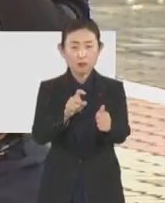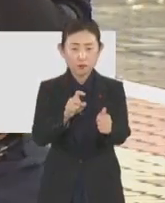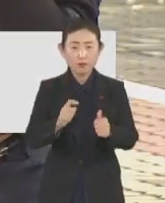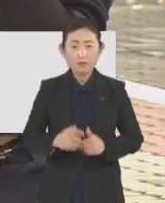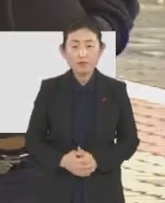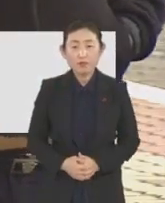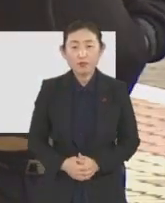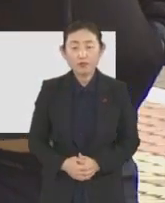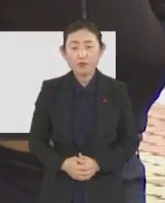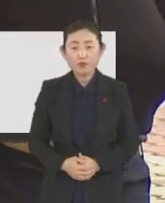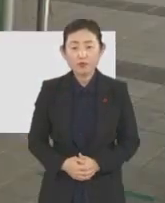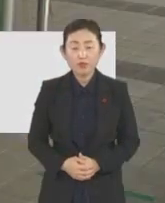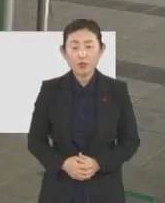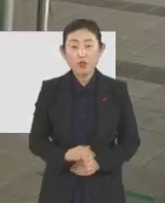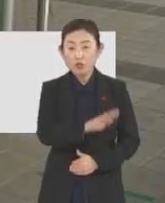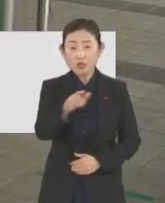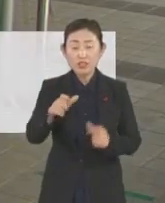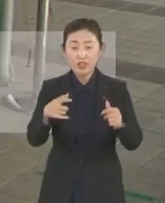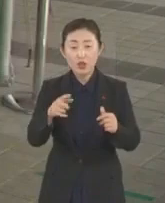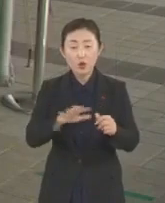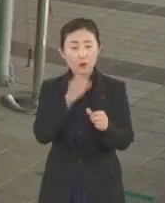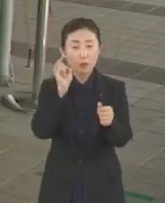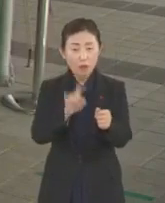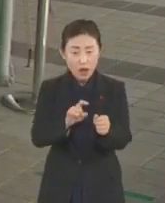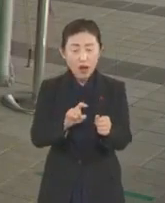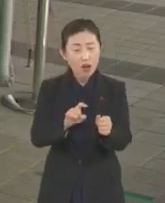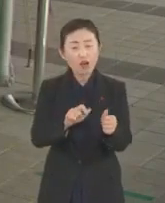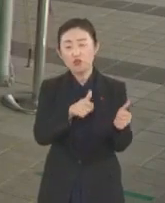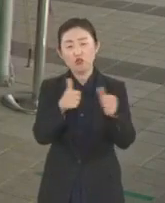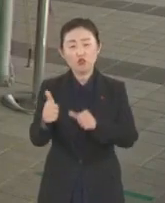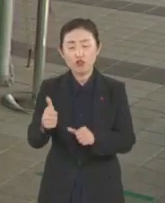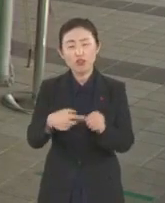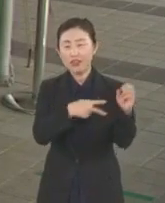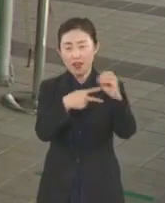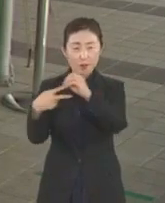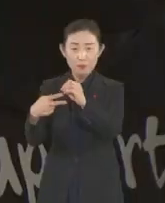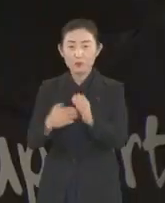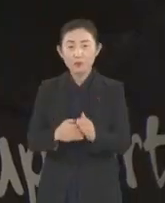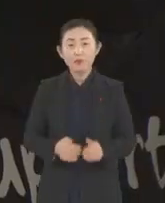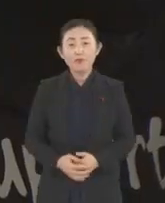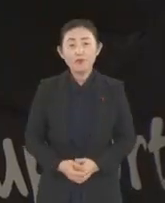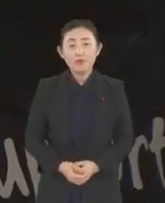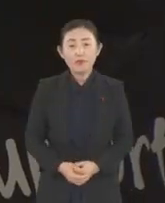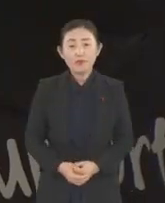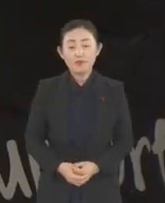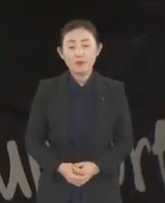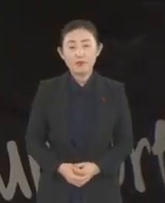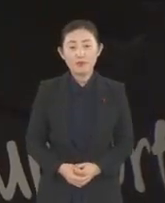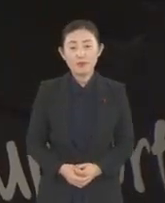확진자가 발생했습니다 코로나19 사망자는 대전과 세종 충남 모두 없었습니다